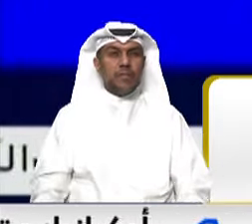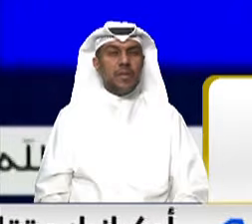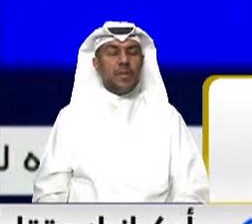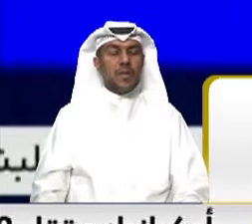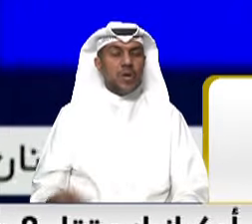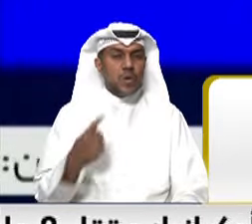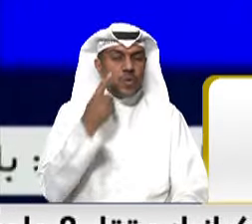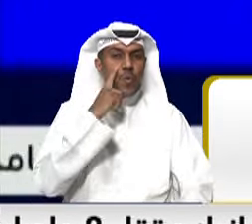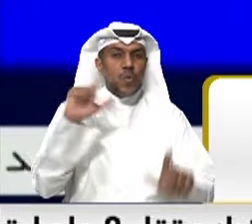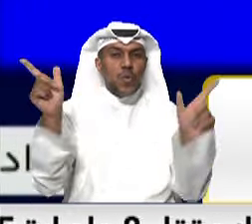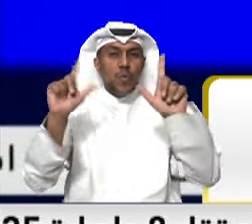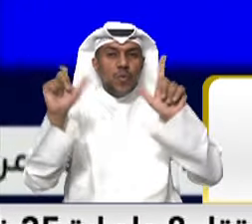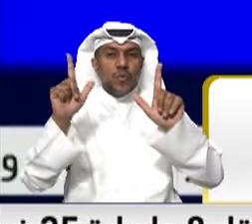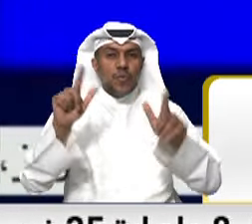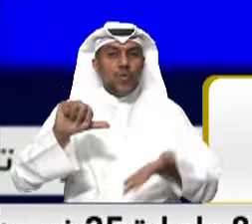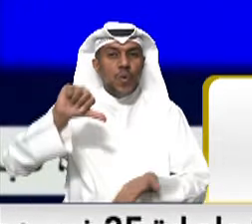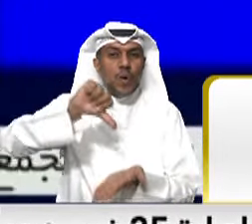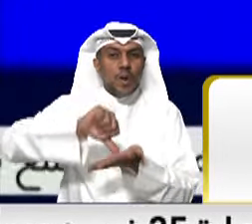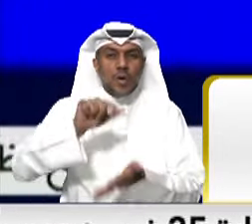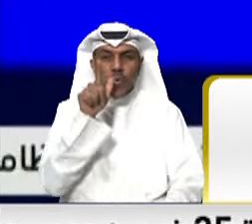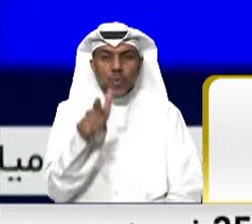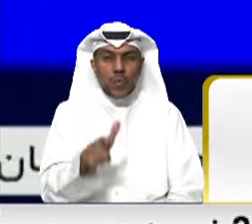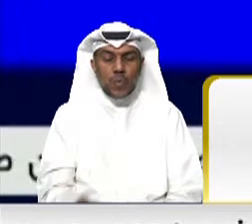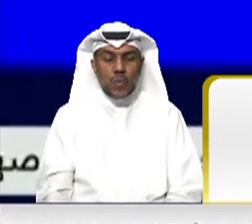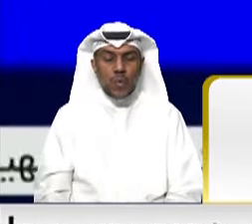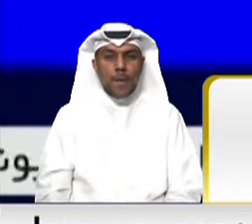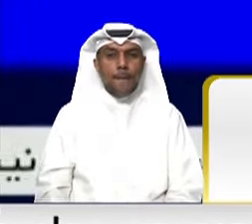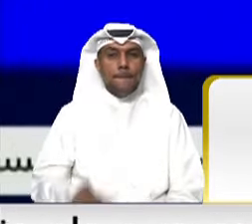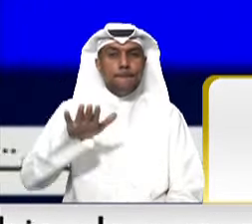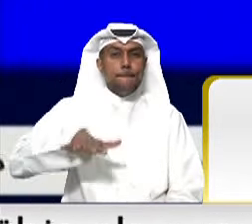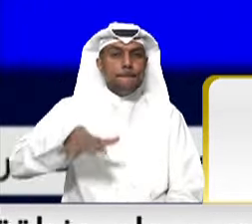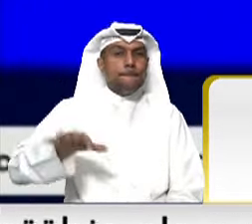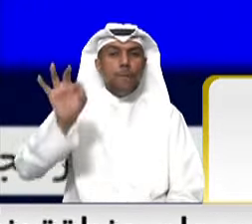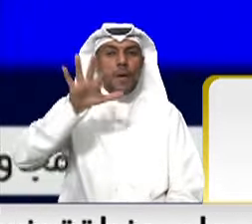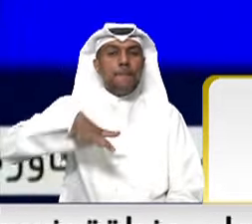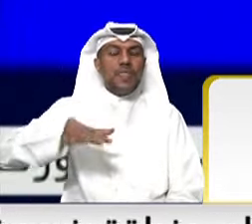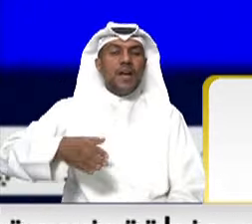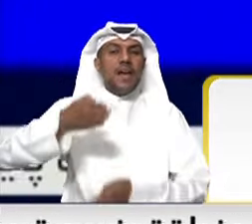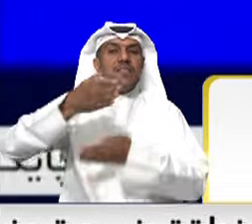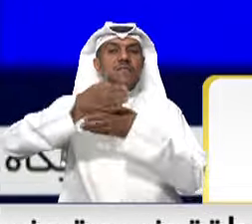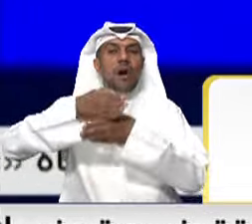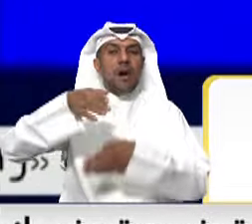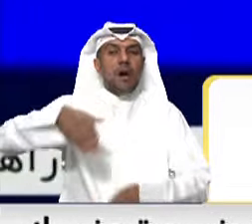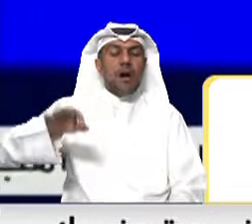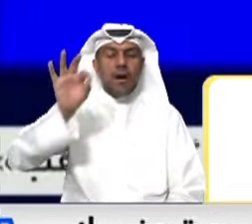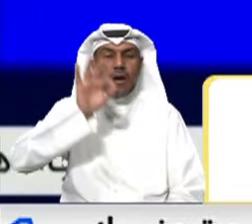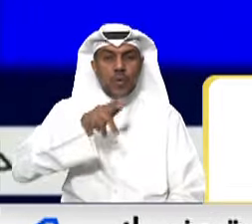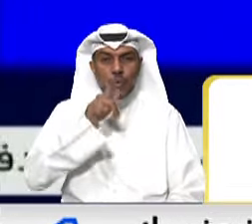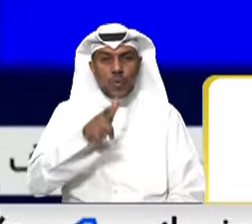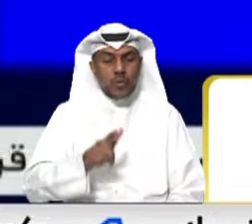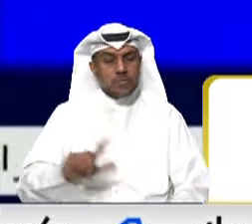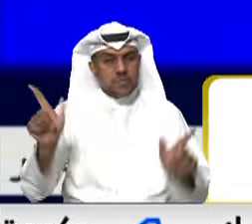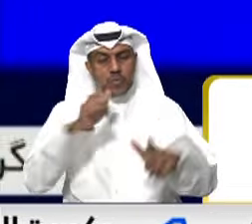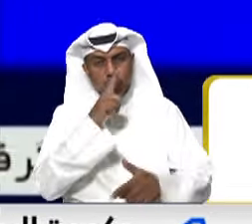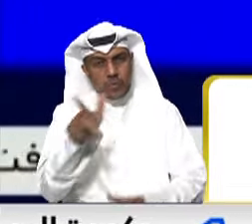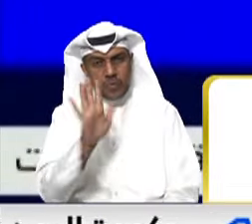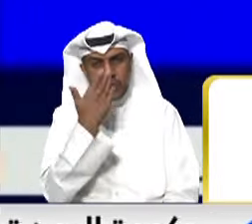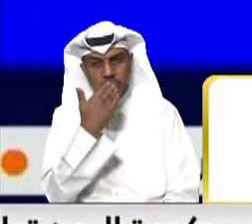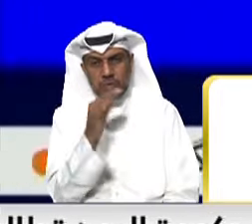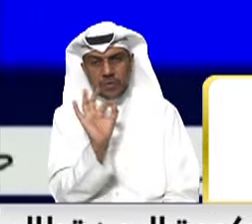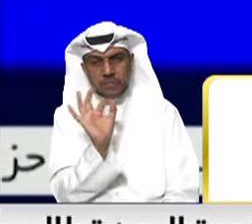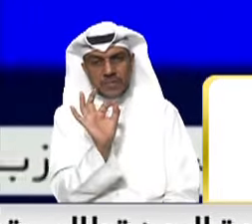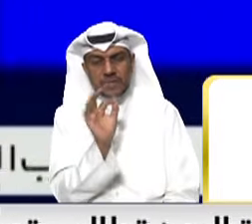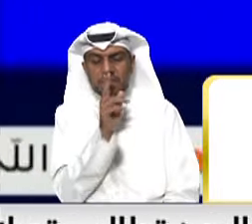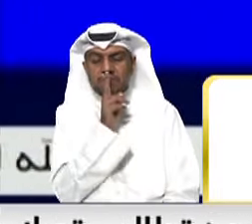اي انفجار او اضرار في مدينه اصفهان في حين افاد التلفزيون الرسمي الايراني بعدم تاثر اي منشات